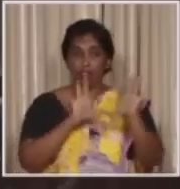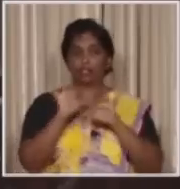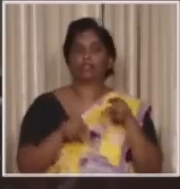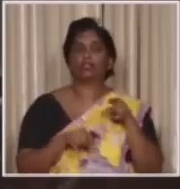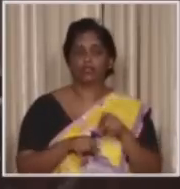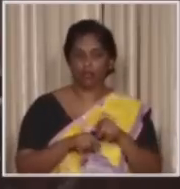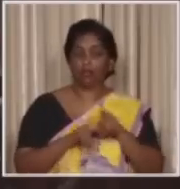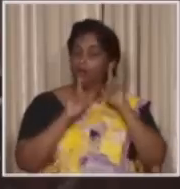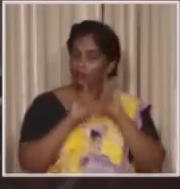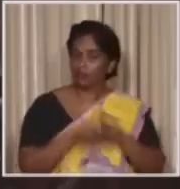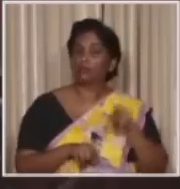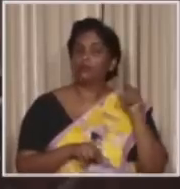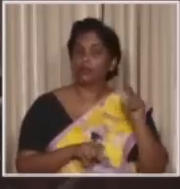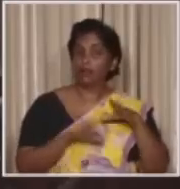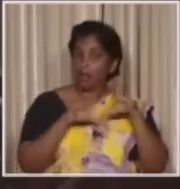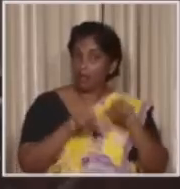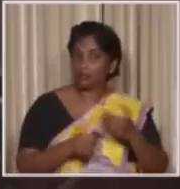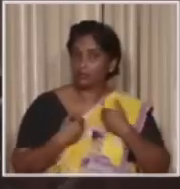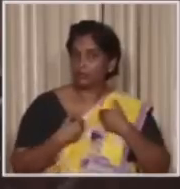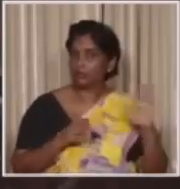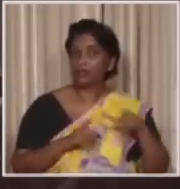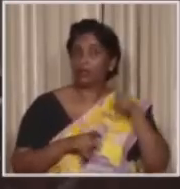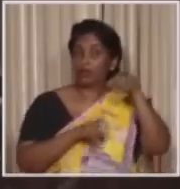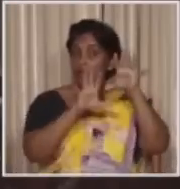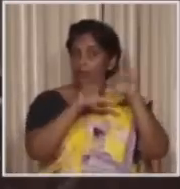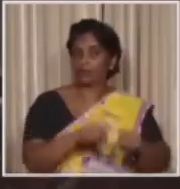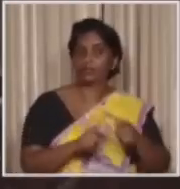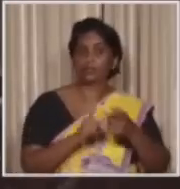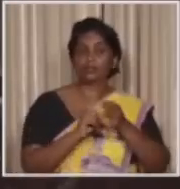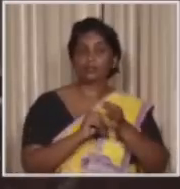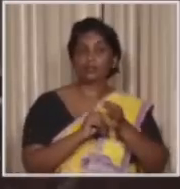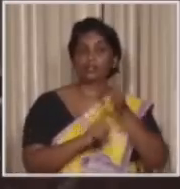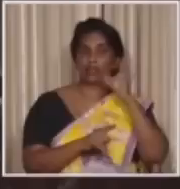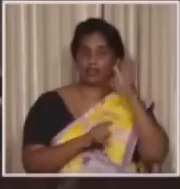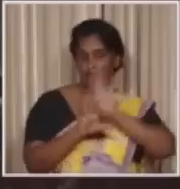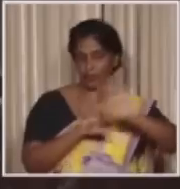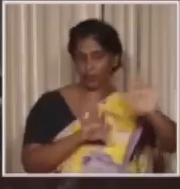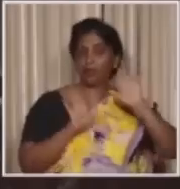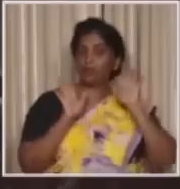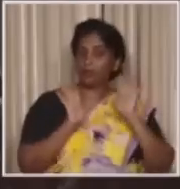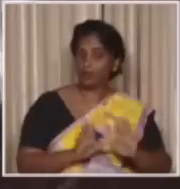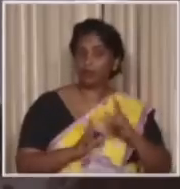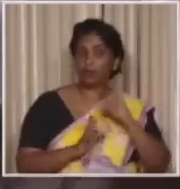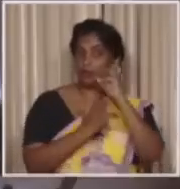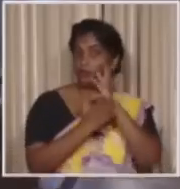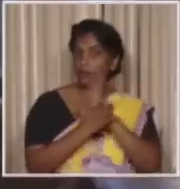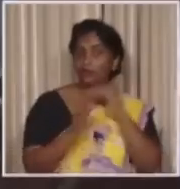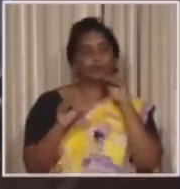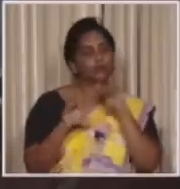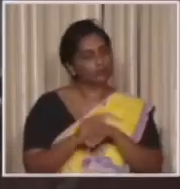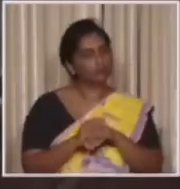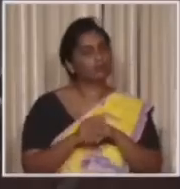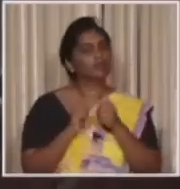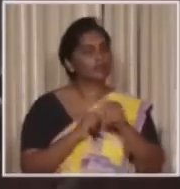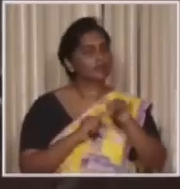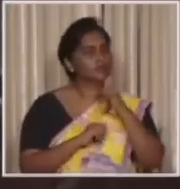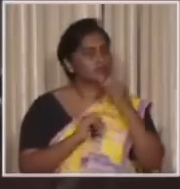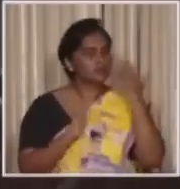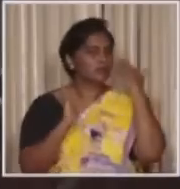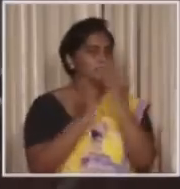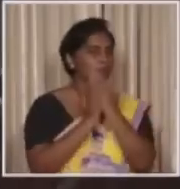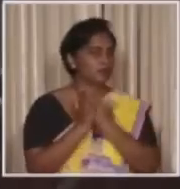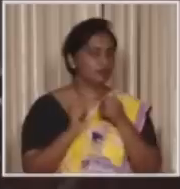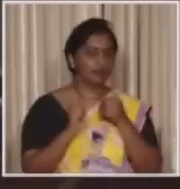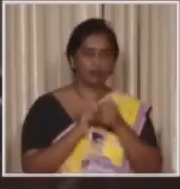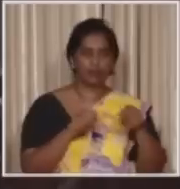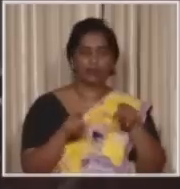තමයි. එනිසා එතුමා අයිති අපිට නෙමෙයි, එතුමා අයිති විධායකයට තමයි. හැබැයි ව්‍යවස්ථාදායකයේ ඇතුලේ තියෙන සමහර කාරණා